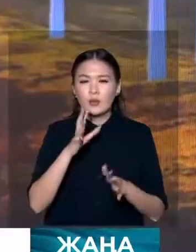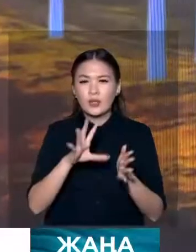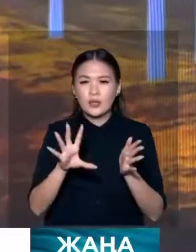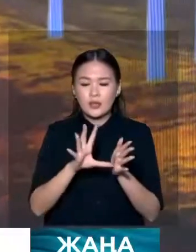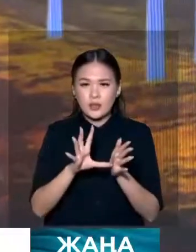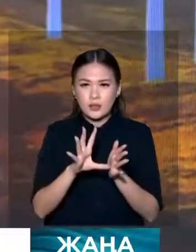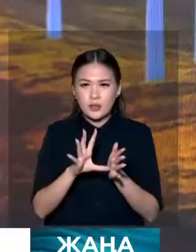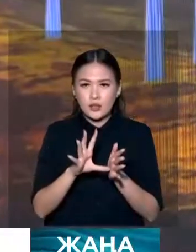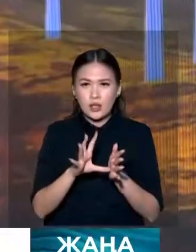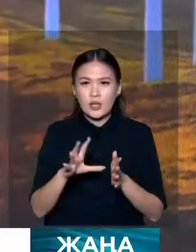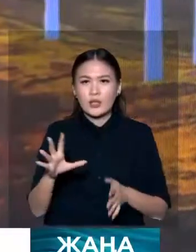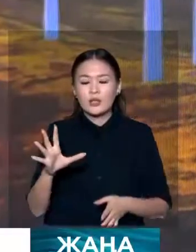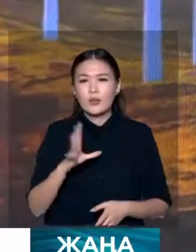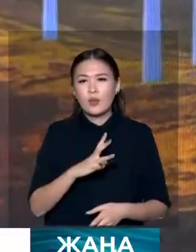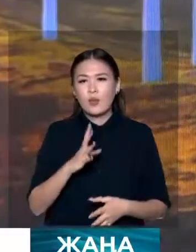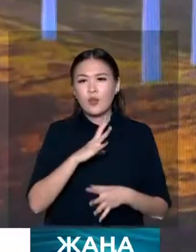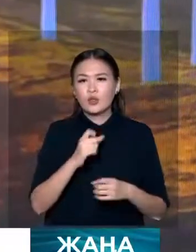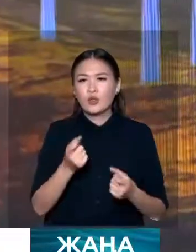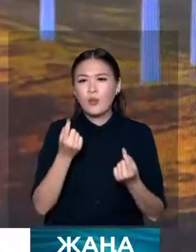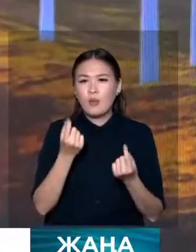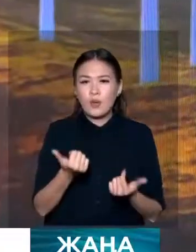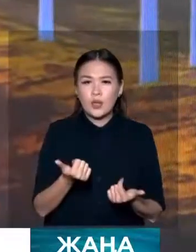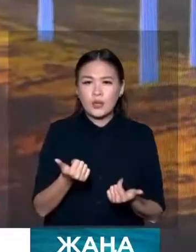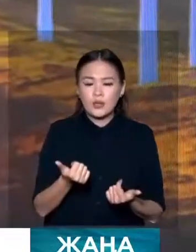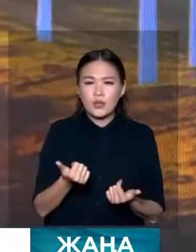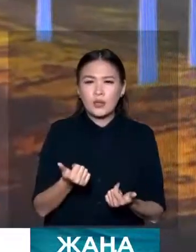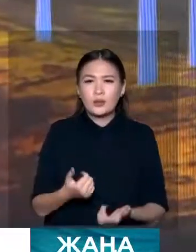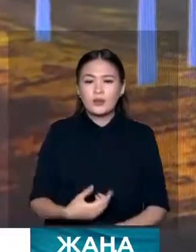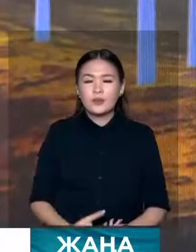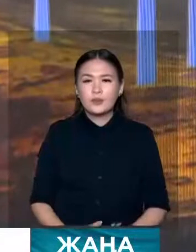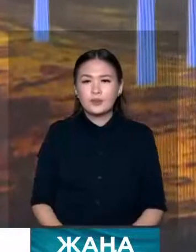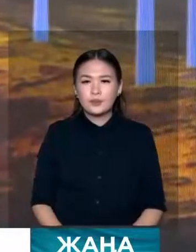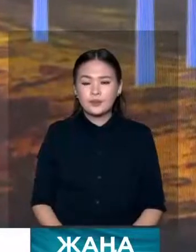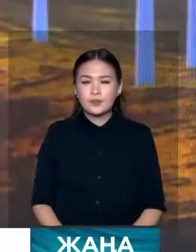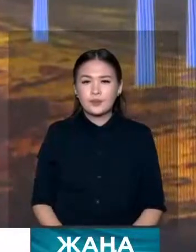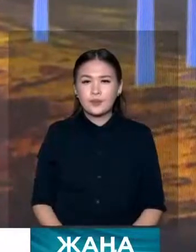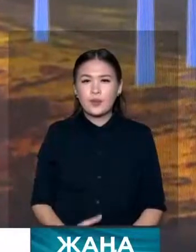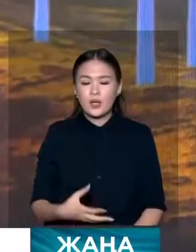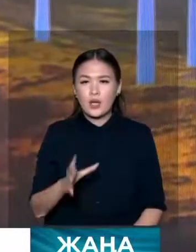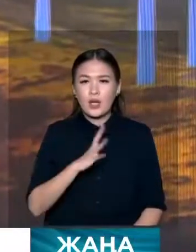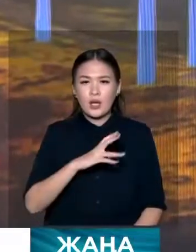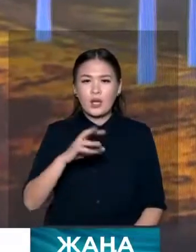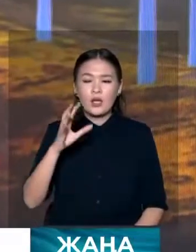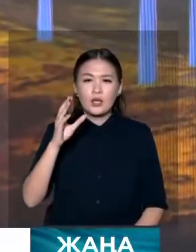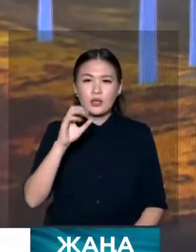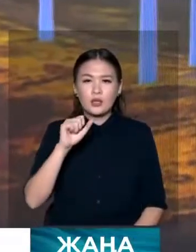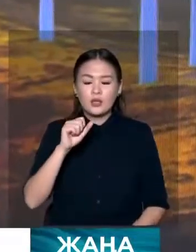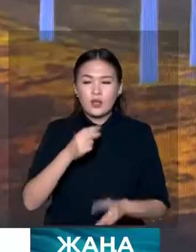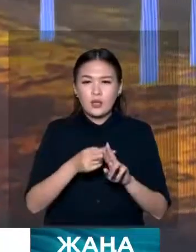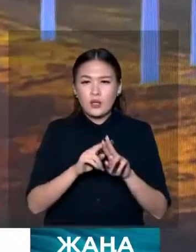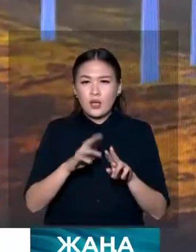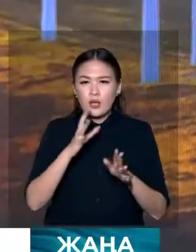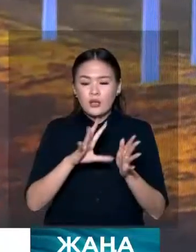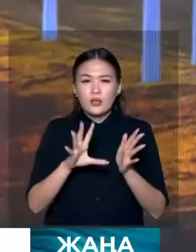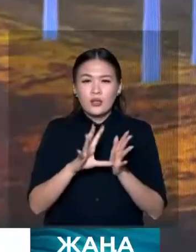жағынан мүмкін тәжірибеміз аз шығар. Мүмкін емес, шындығын айту керек. Біз тәуелсіздік алғаннан бері атом